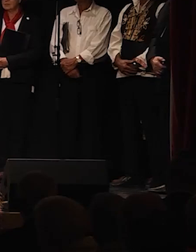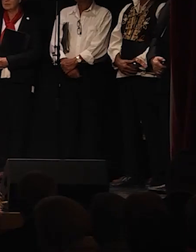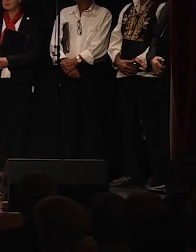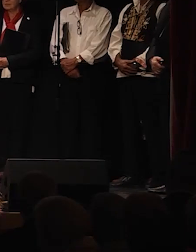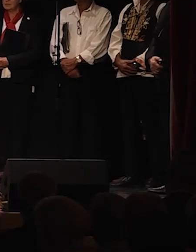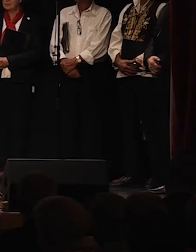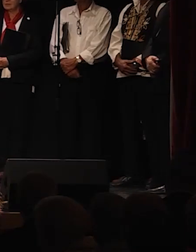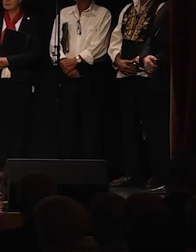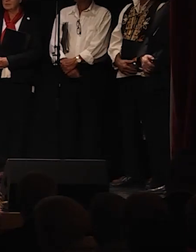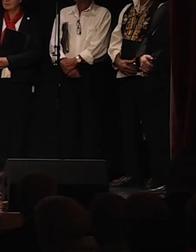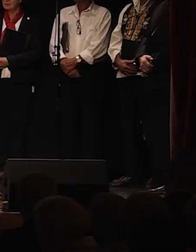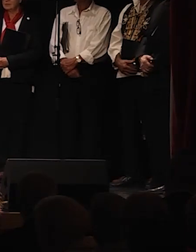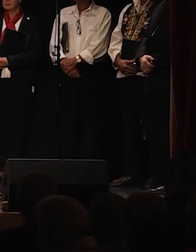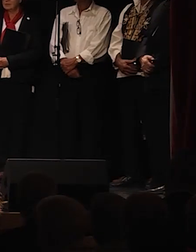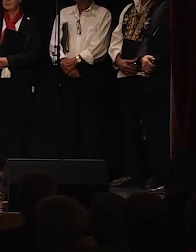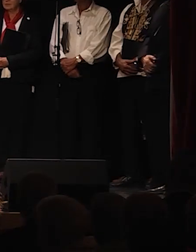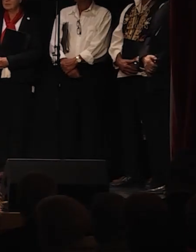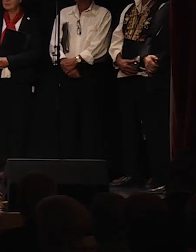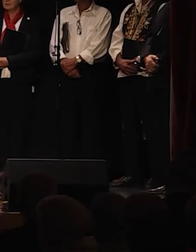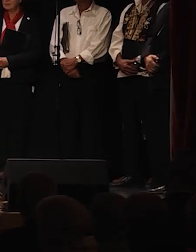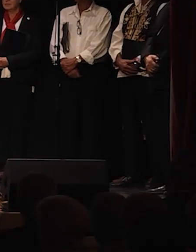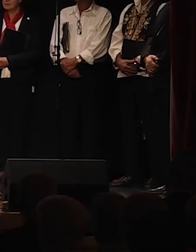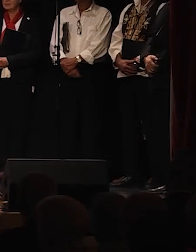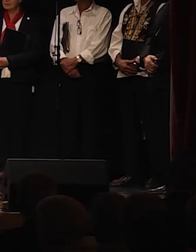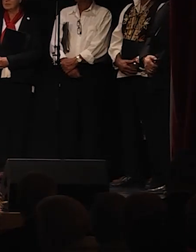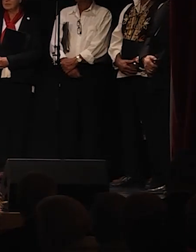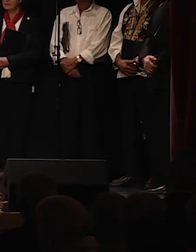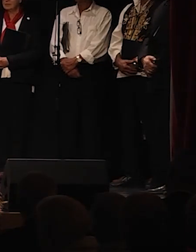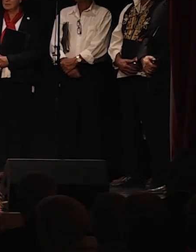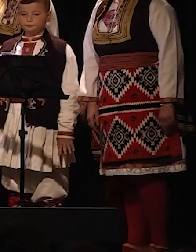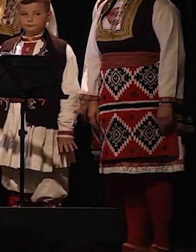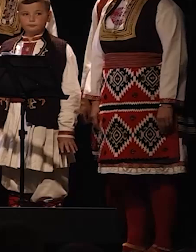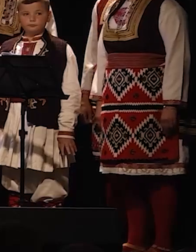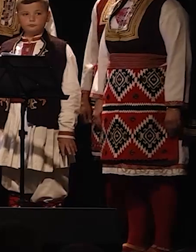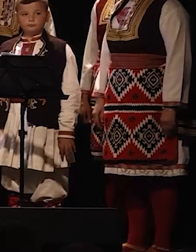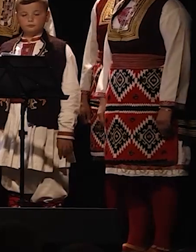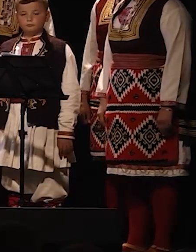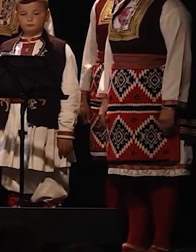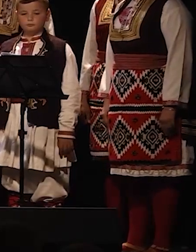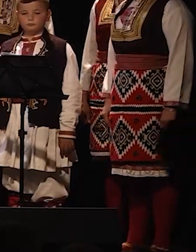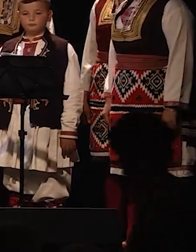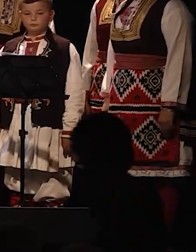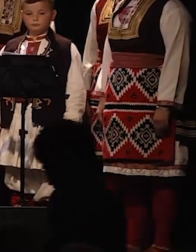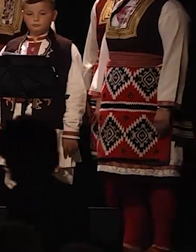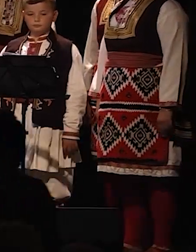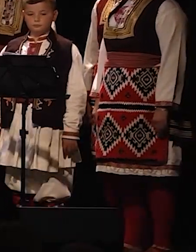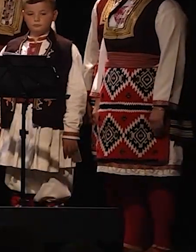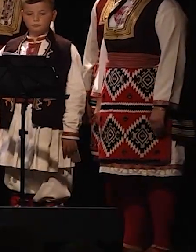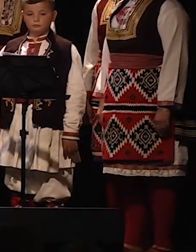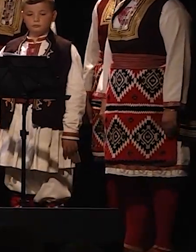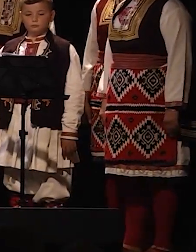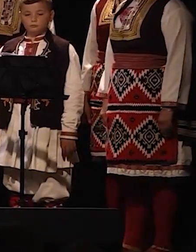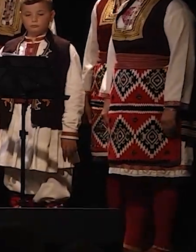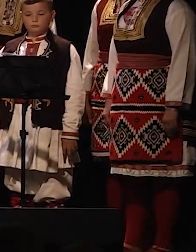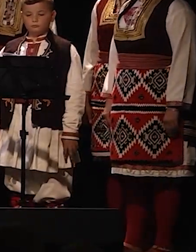zajednice Makedonaca Republike Hrvatske, nastupima folklornih, pjevačkih, instrumentalnih, recitatorskih,